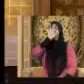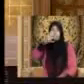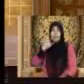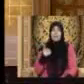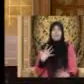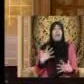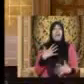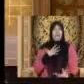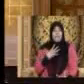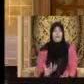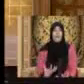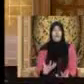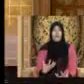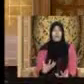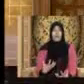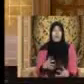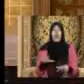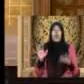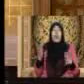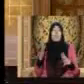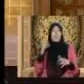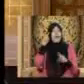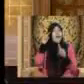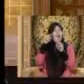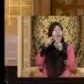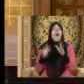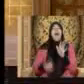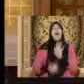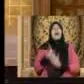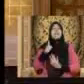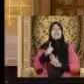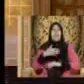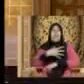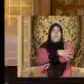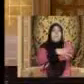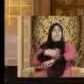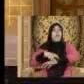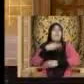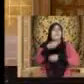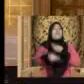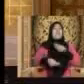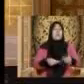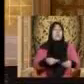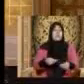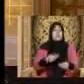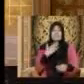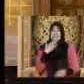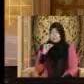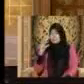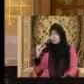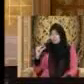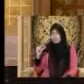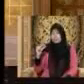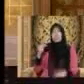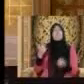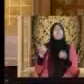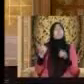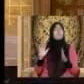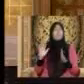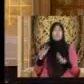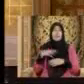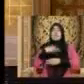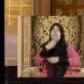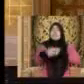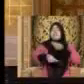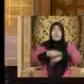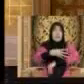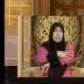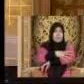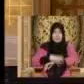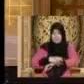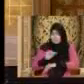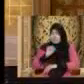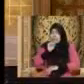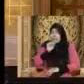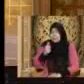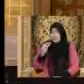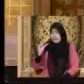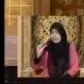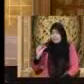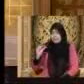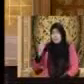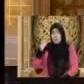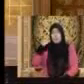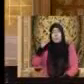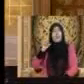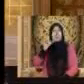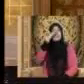الإنسان؟ بهذه الصدقة، وإن كانت قليلة. العبرة بالمشاركة، وليس العبرة بأن تكفي هك الإنسان